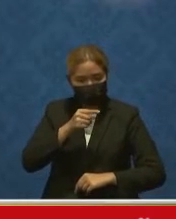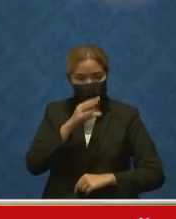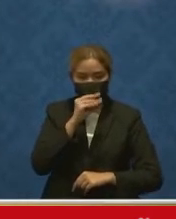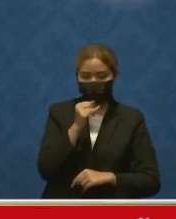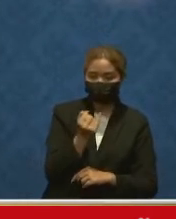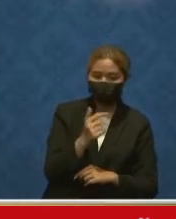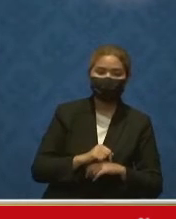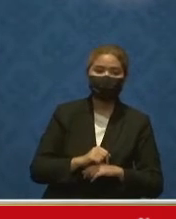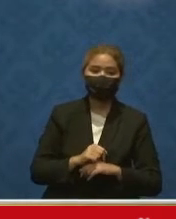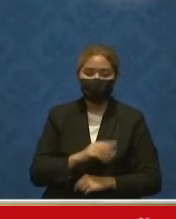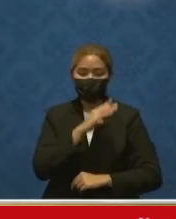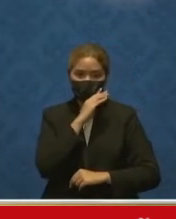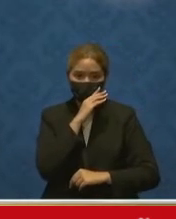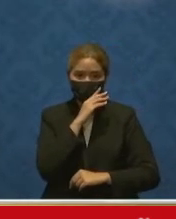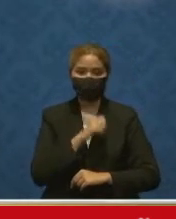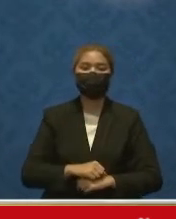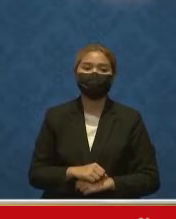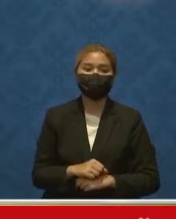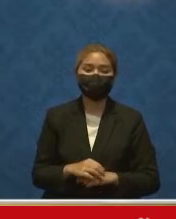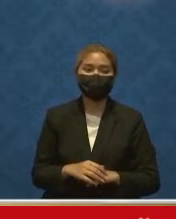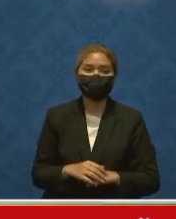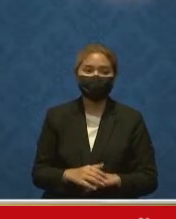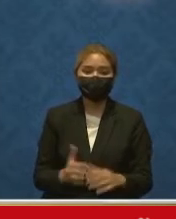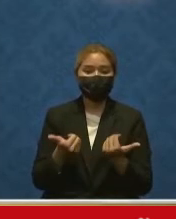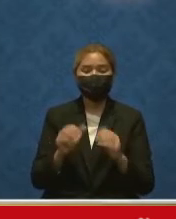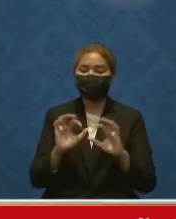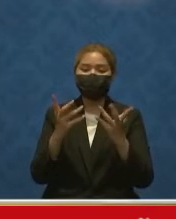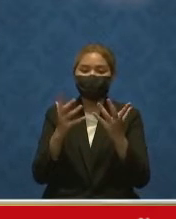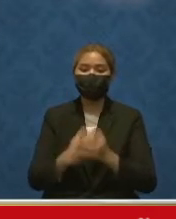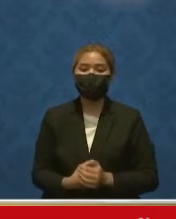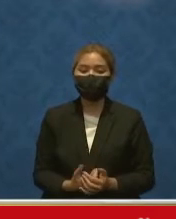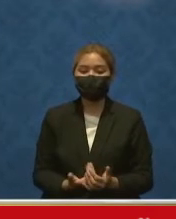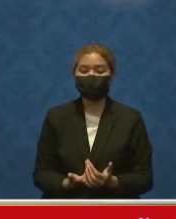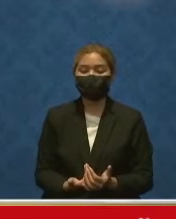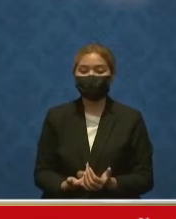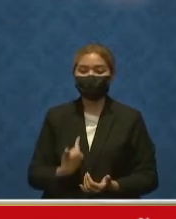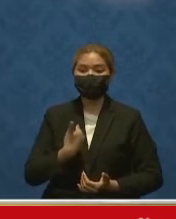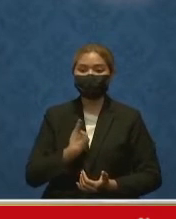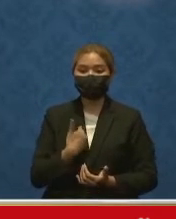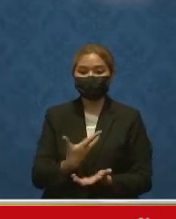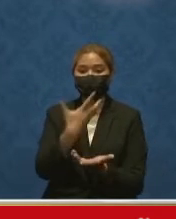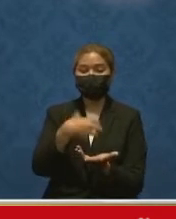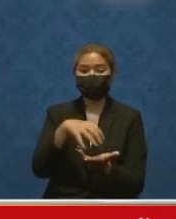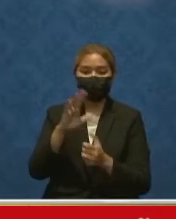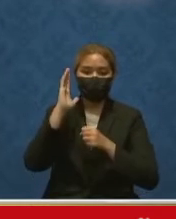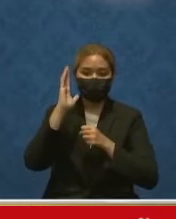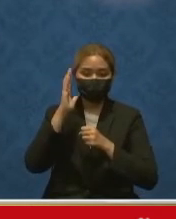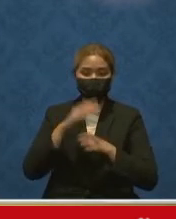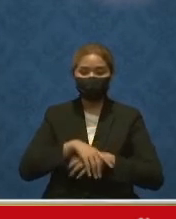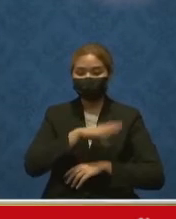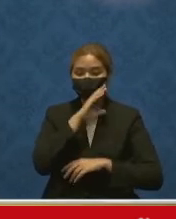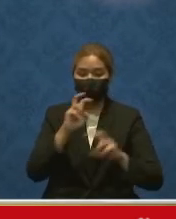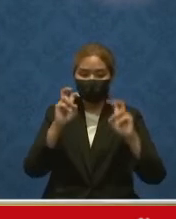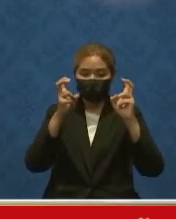โกหกกลางสภาถ้าไม่มีครับแล้วผมเรียนท่านนายกนะครับว่าเรื่องนี้ถ้าเราจะบอกว่าท่าน